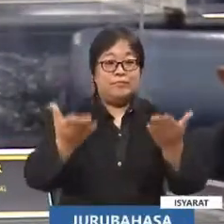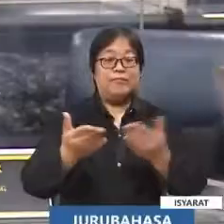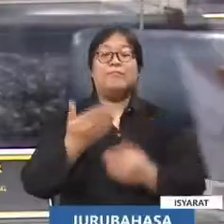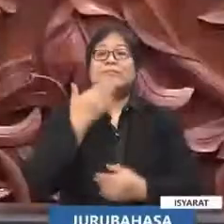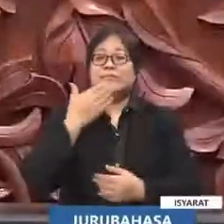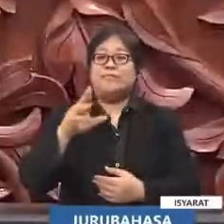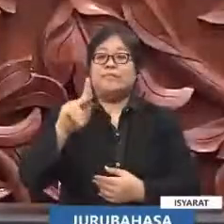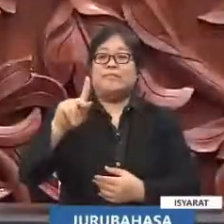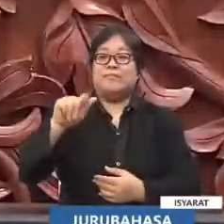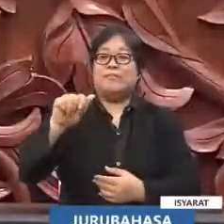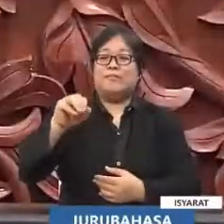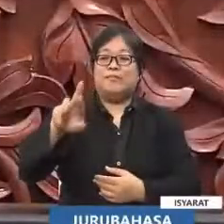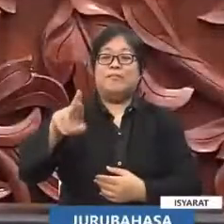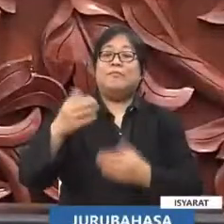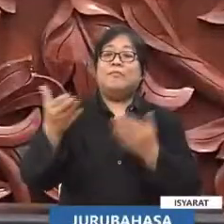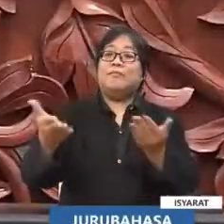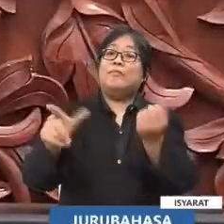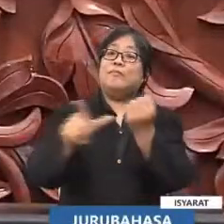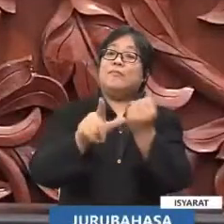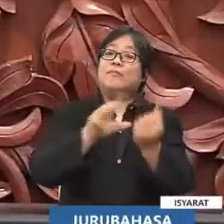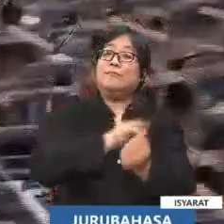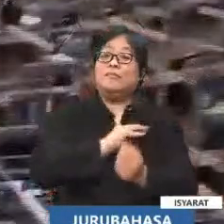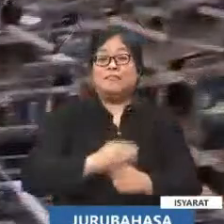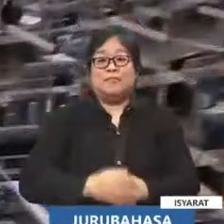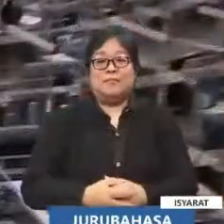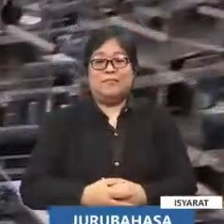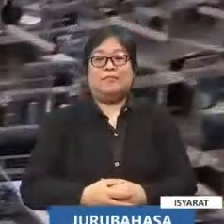kasih, Kampa. Sila, Yang Berhormat, Timbalan Menteri.